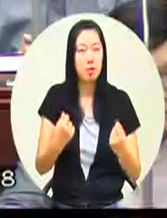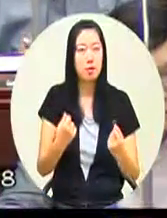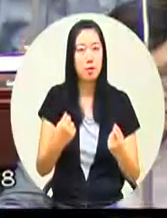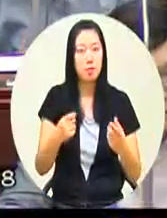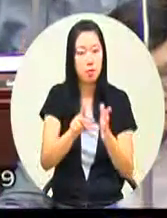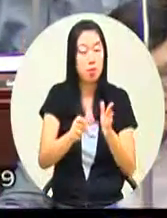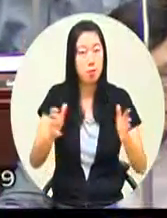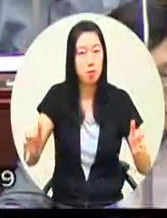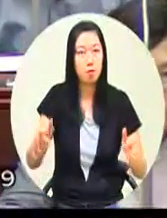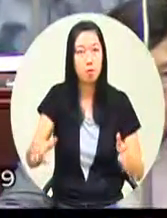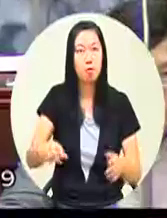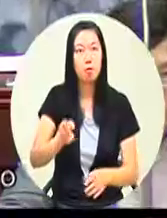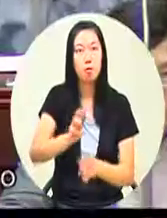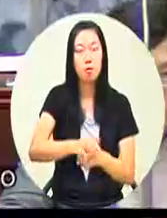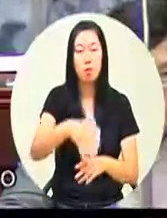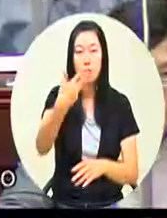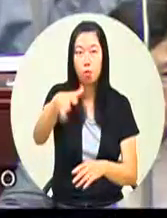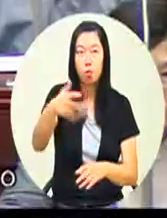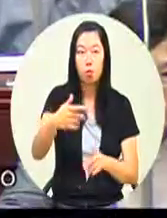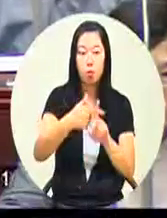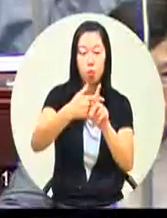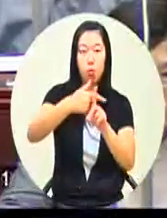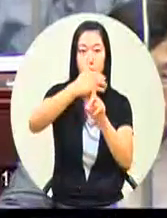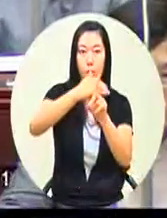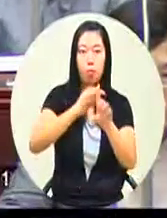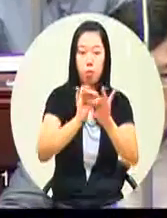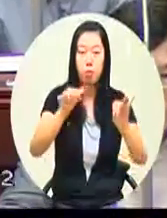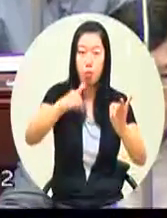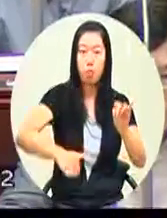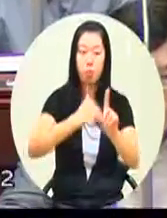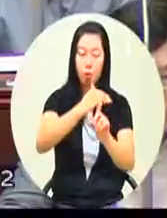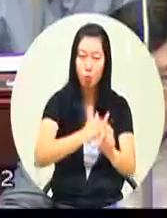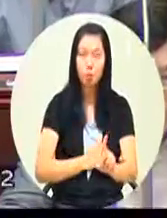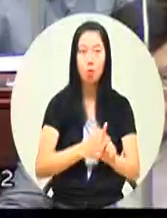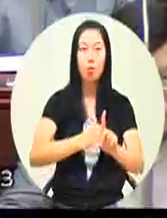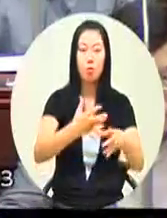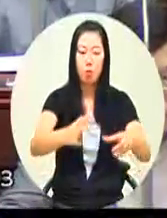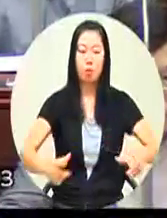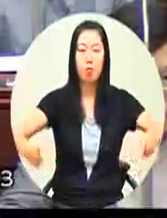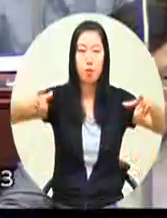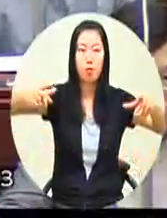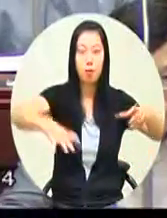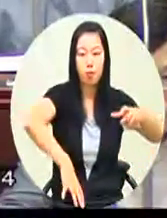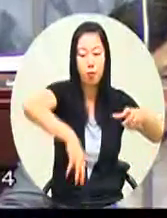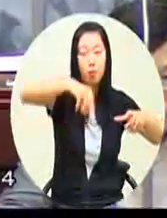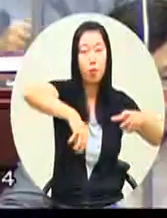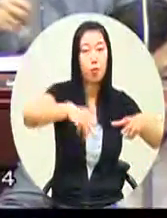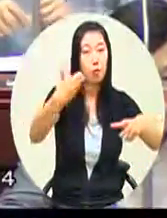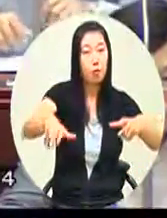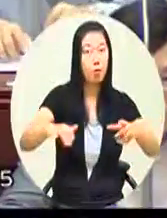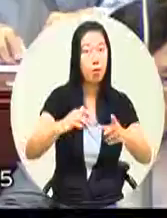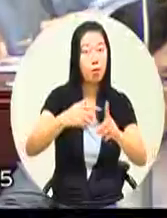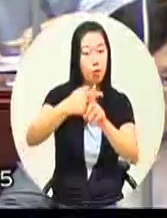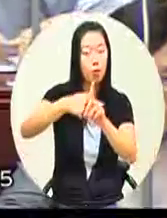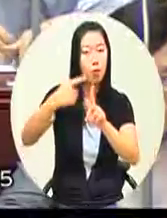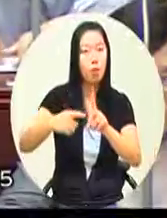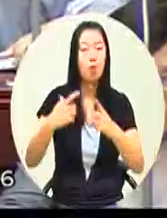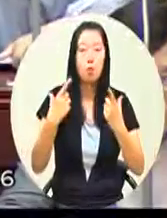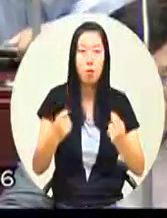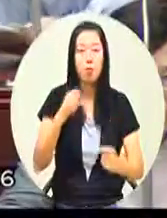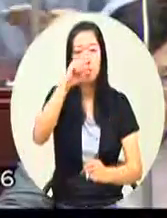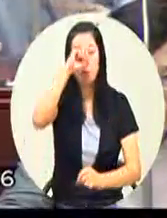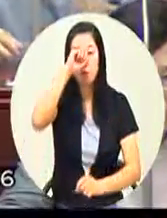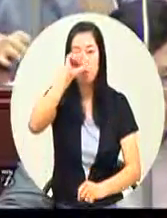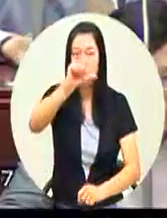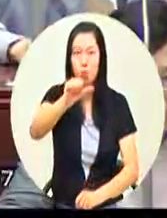它的水温还是有点降低嘛，地下水，所以它的取水量大概我们预估原本是希望能够有50,000吨的取水量，